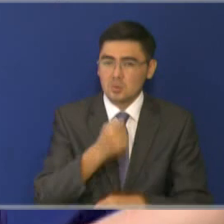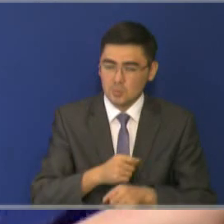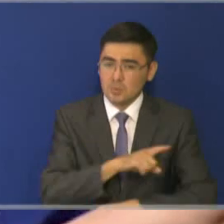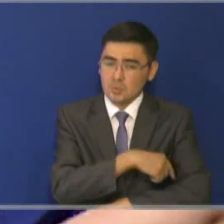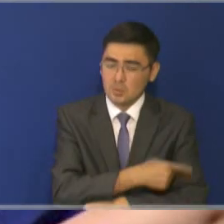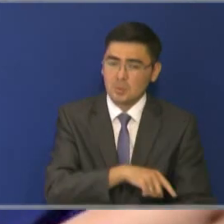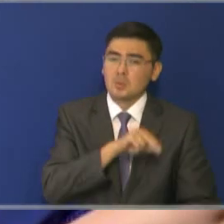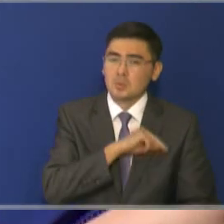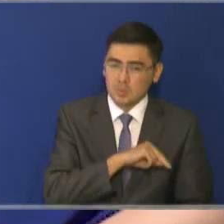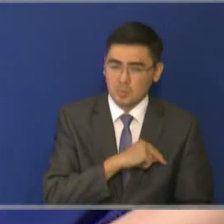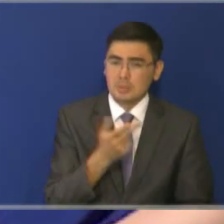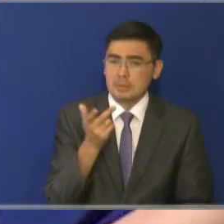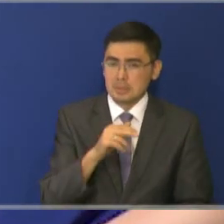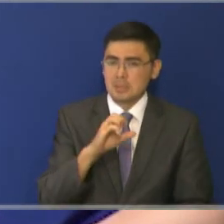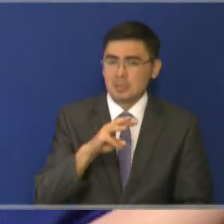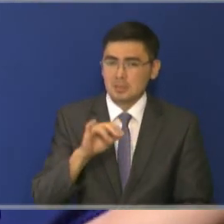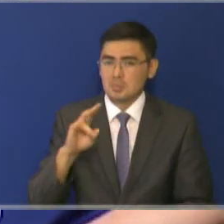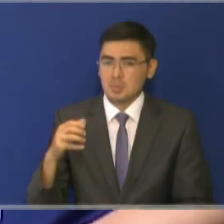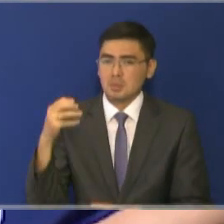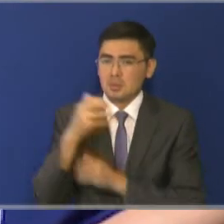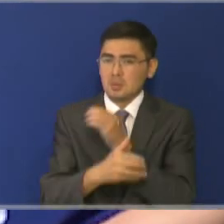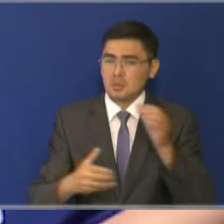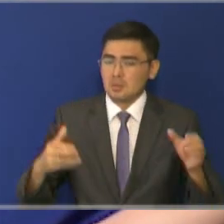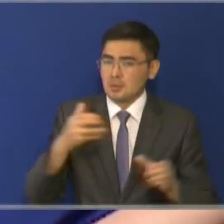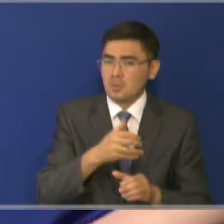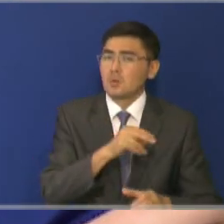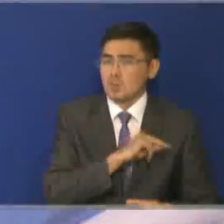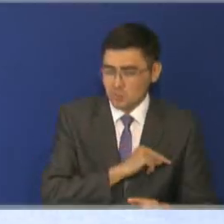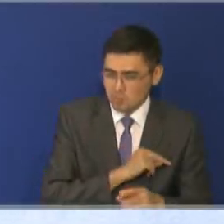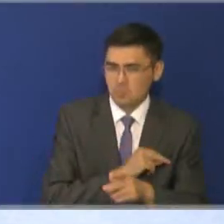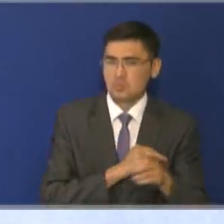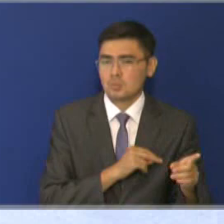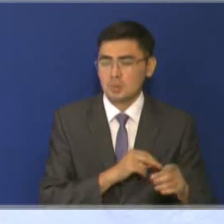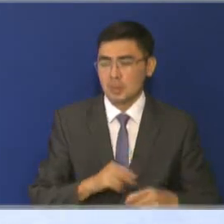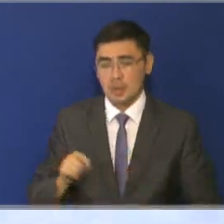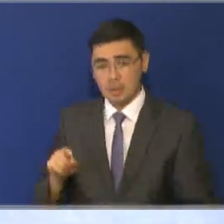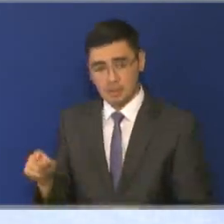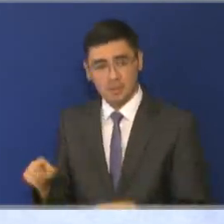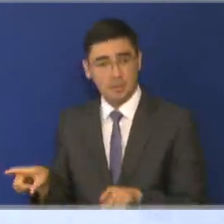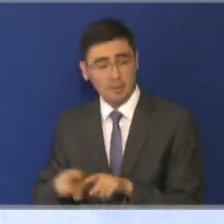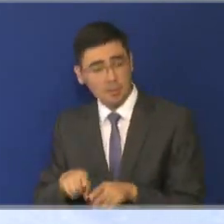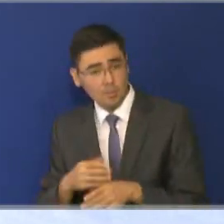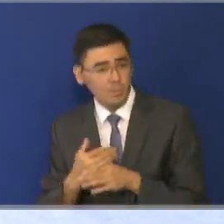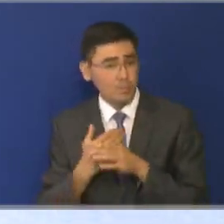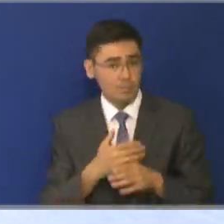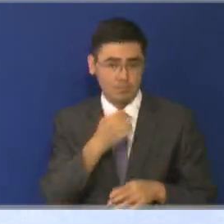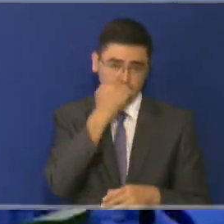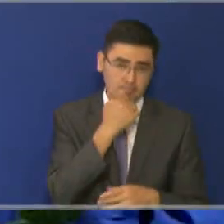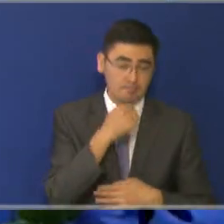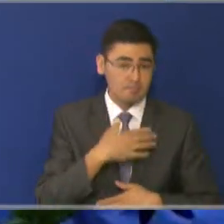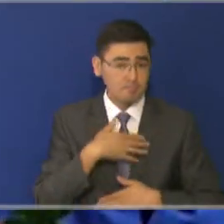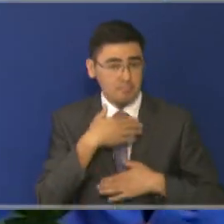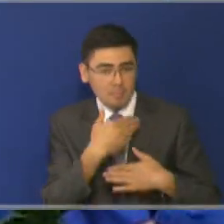етуде. Орталық бас дәрігерінің айтуынша, партия тарапынан жасалып жатқан мұндай игі бастама ақ халаттыларды қанаттандырып қана